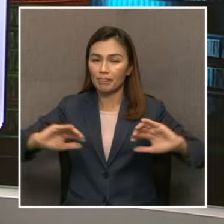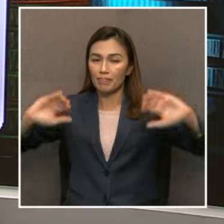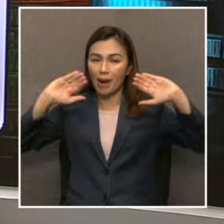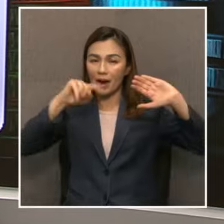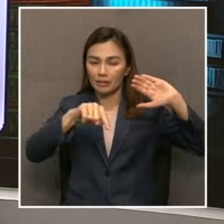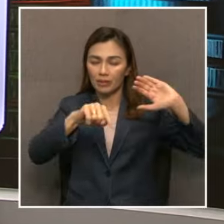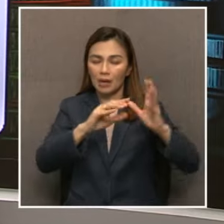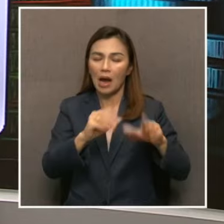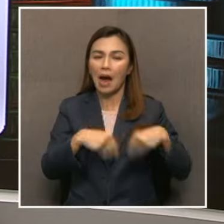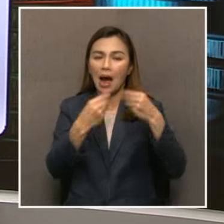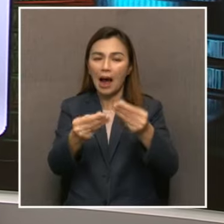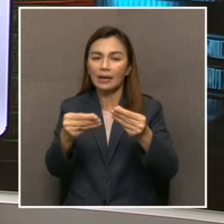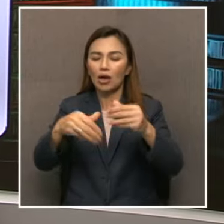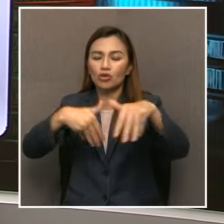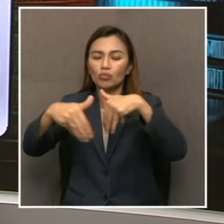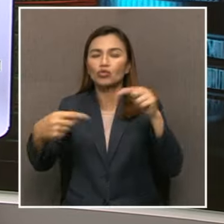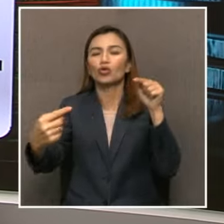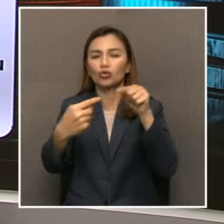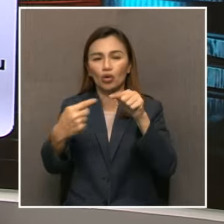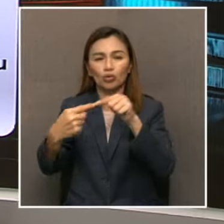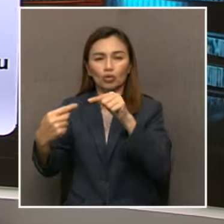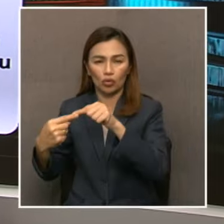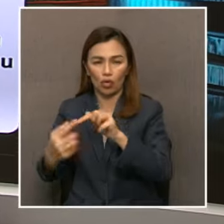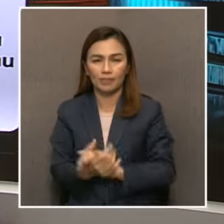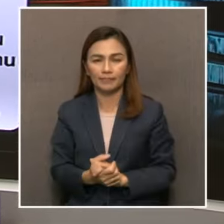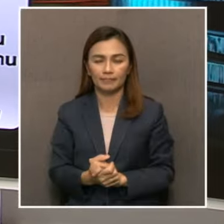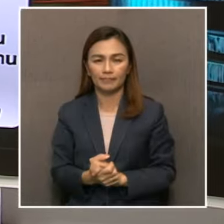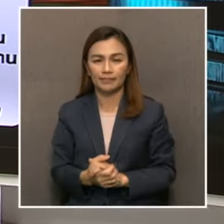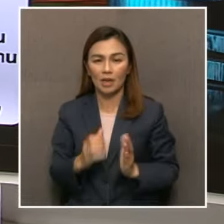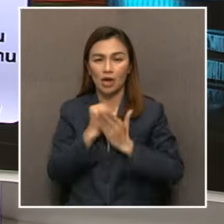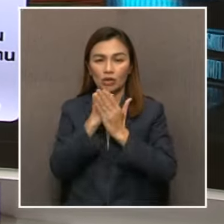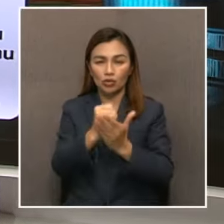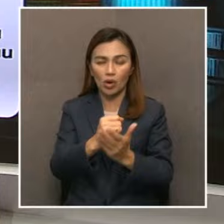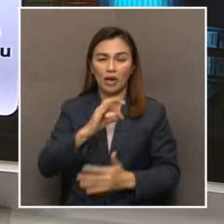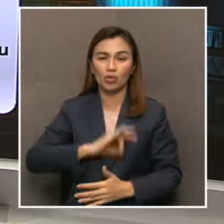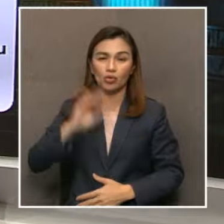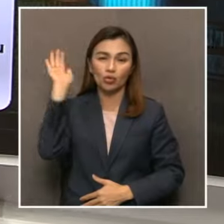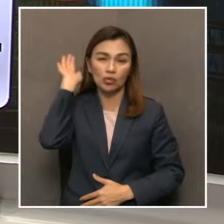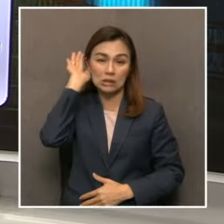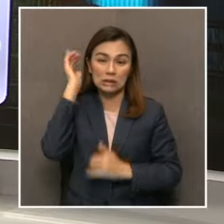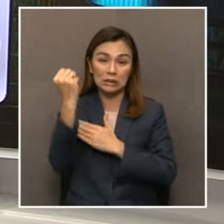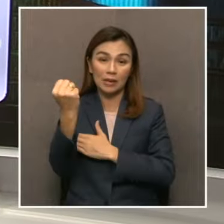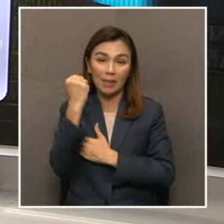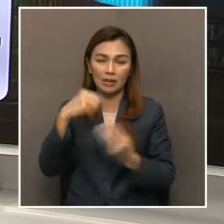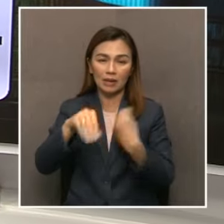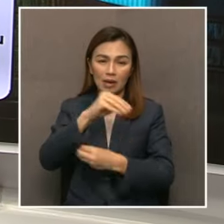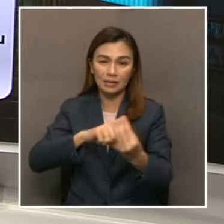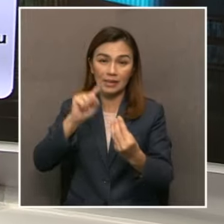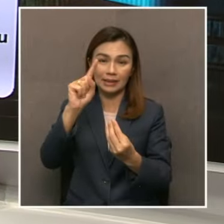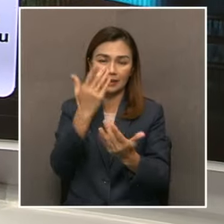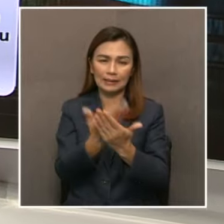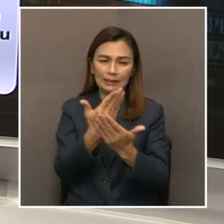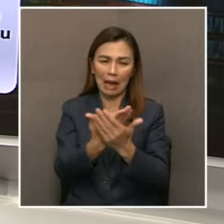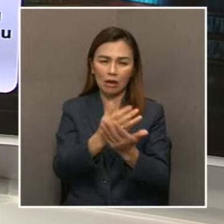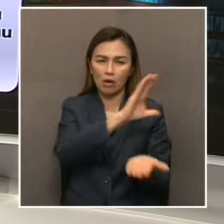อความต้องการของประชาชนนะแล้วก็ยังมีนี่ครับในเรื่องของการสร้างความเชื่อมั่นทางเศรษฐกิจนั่นเองนะครับเมื่อมีเงินเข้ามาในระบบเศรษฐกิจ